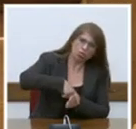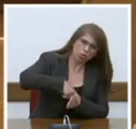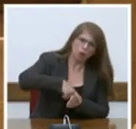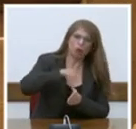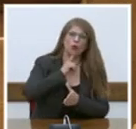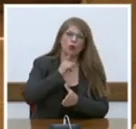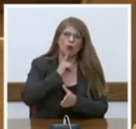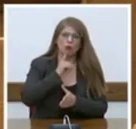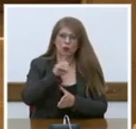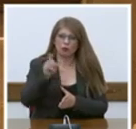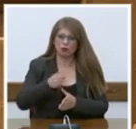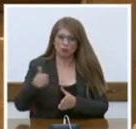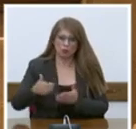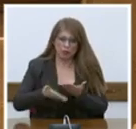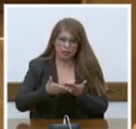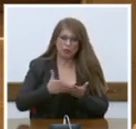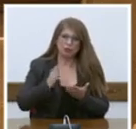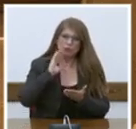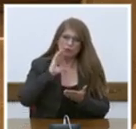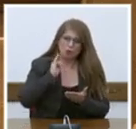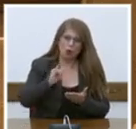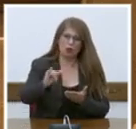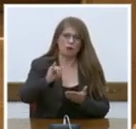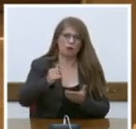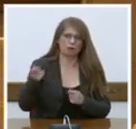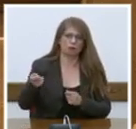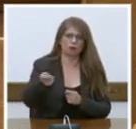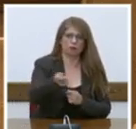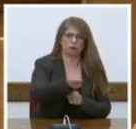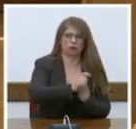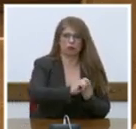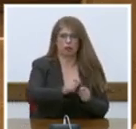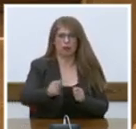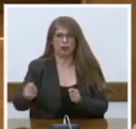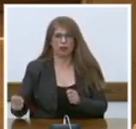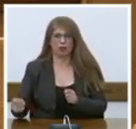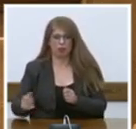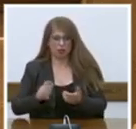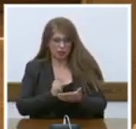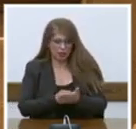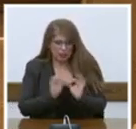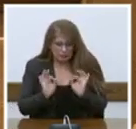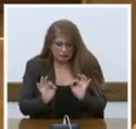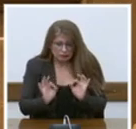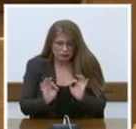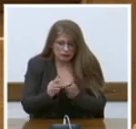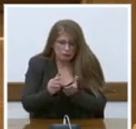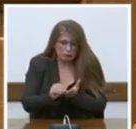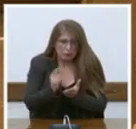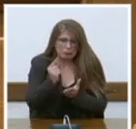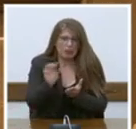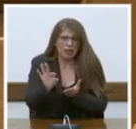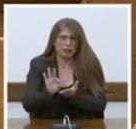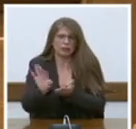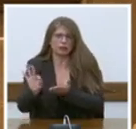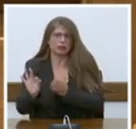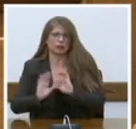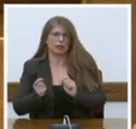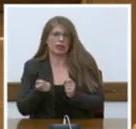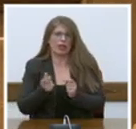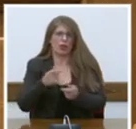για να εξυπηρετούν τις πάγιες οφειλές και να προμηθεύονται τα απολύτως βασικά τρόφιμα. Και παρά το